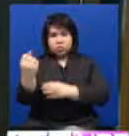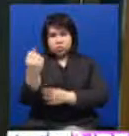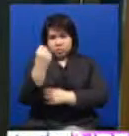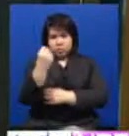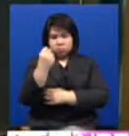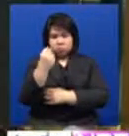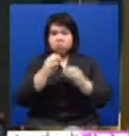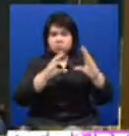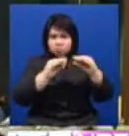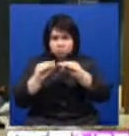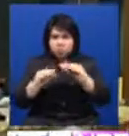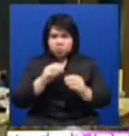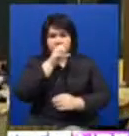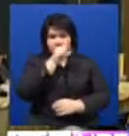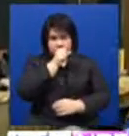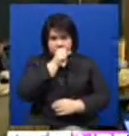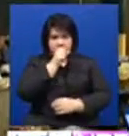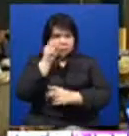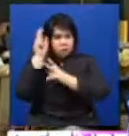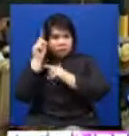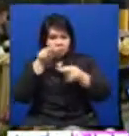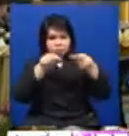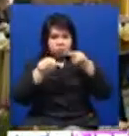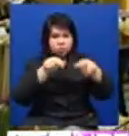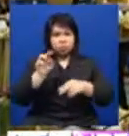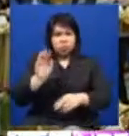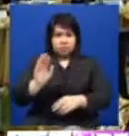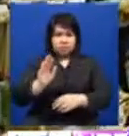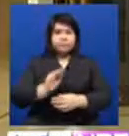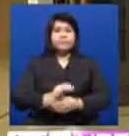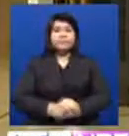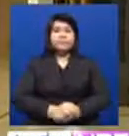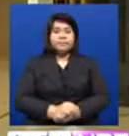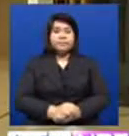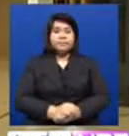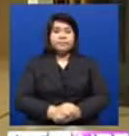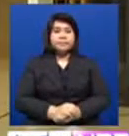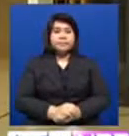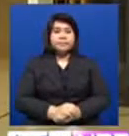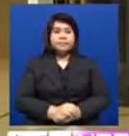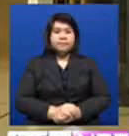ชุมลับที่ไม่อนุญาตให้สื่อมวลชนและผู้ที่ไม่เกี่ยวข้องเข้ารับฟังครับ